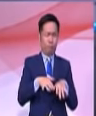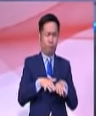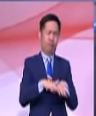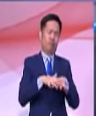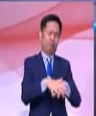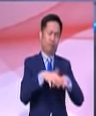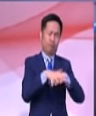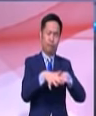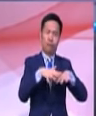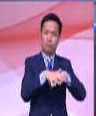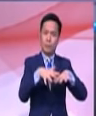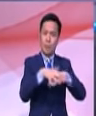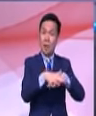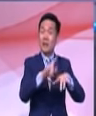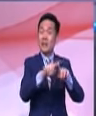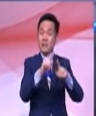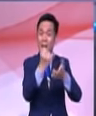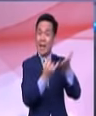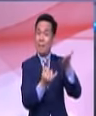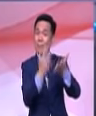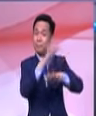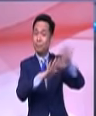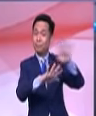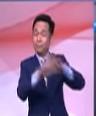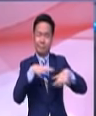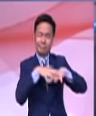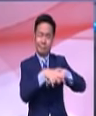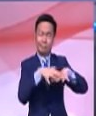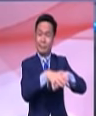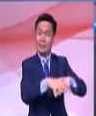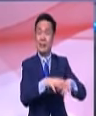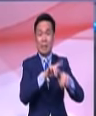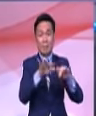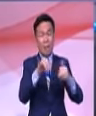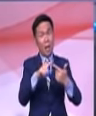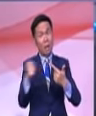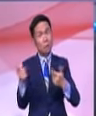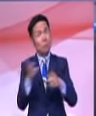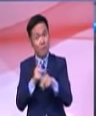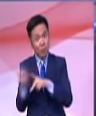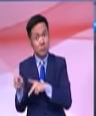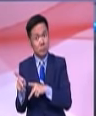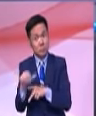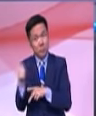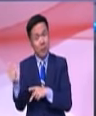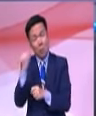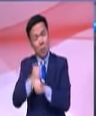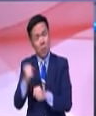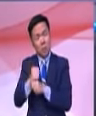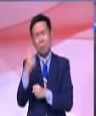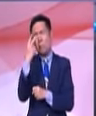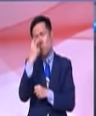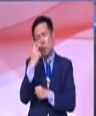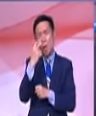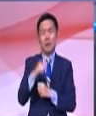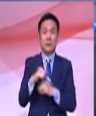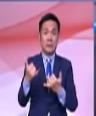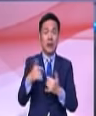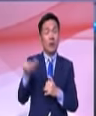lebih luas terbuka, apatah lagi ramai daripada mereka kini menceburi bidang profesional. Tidak ketinggalan mengendalikan